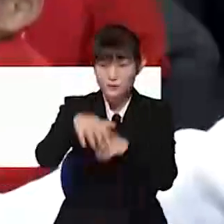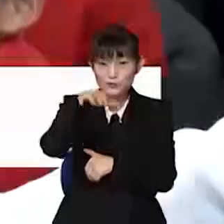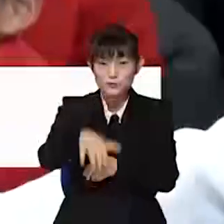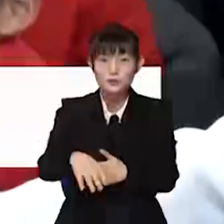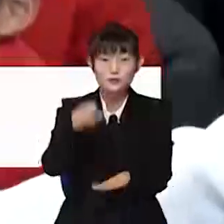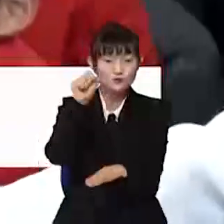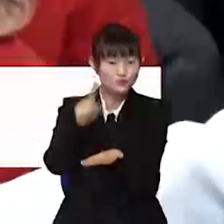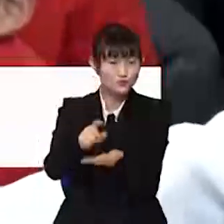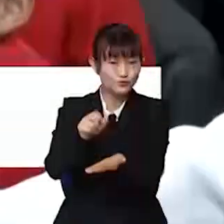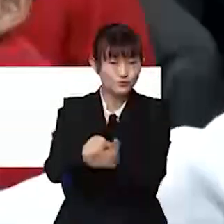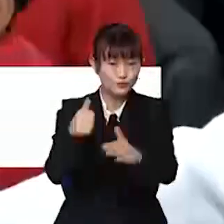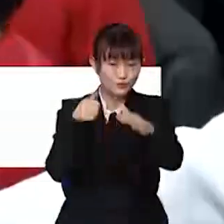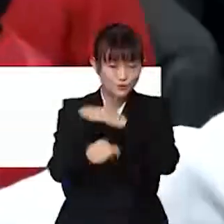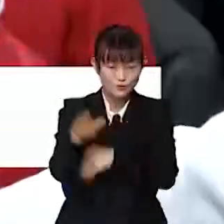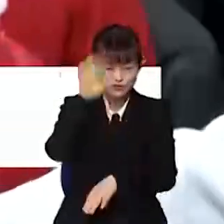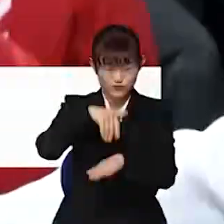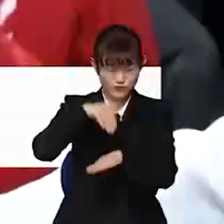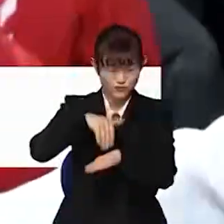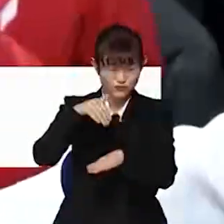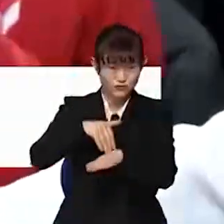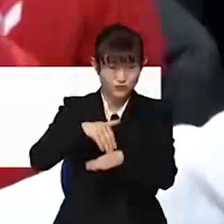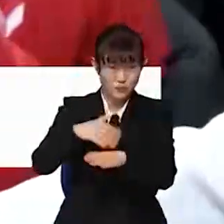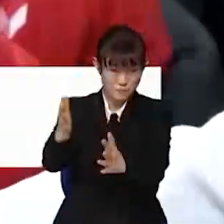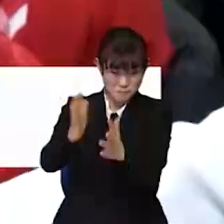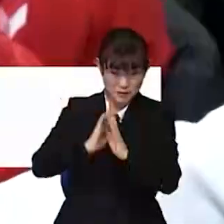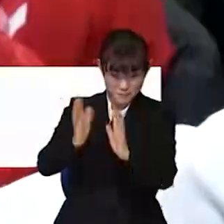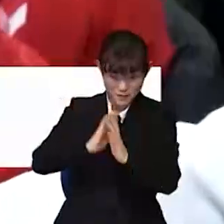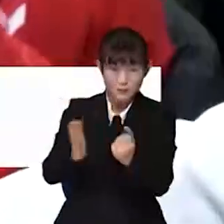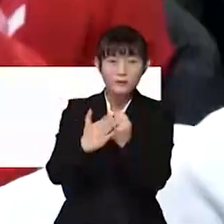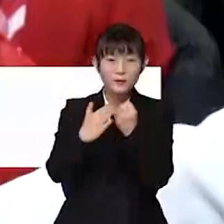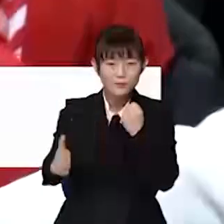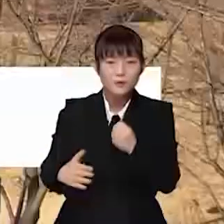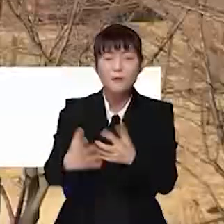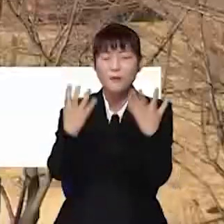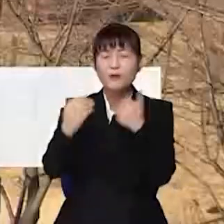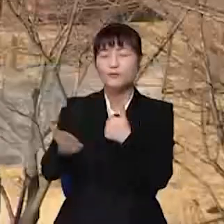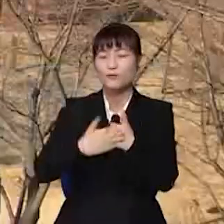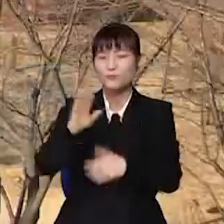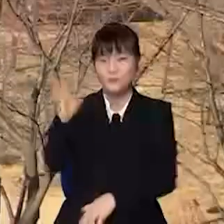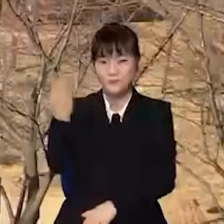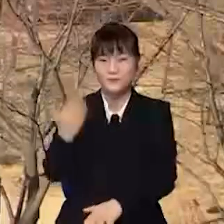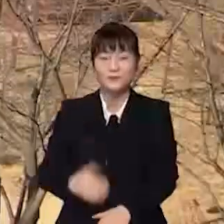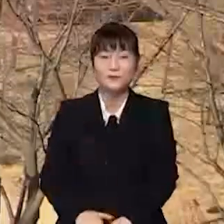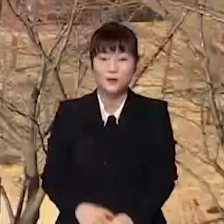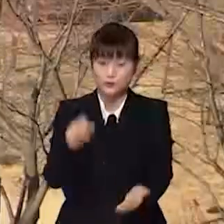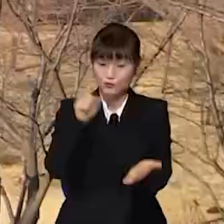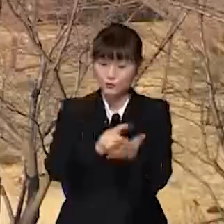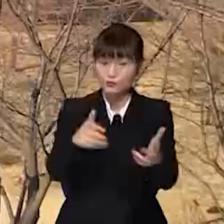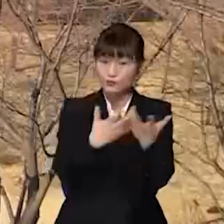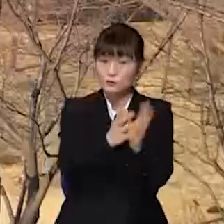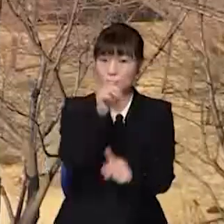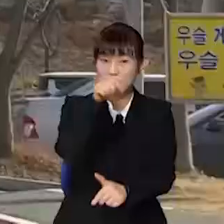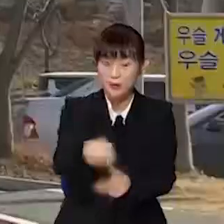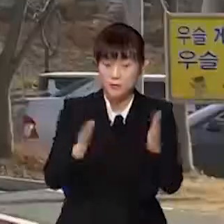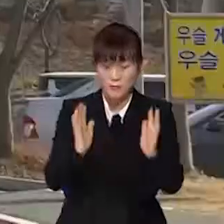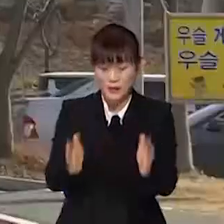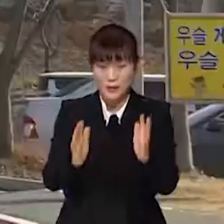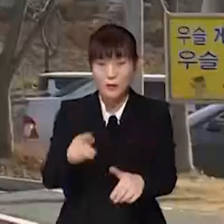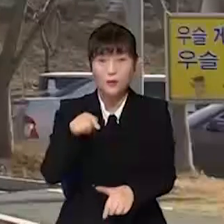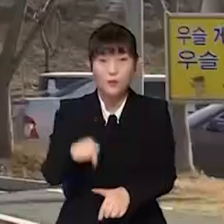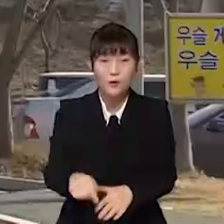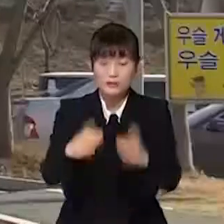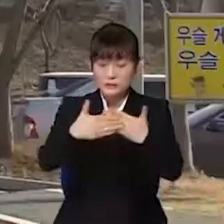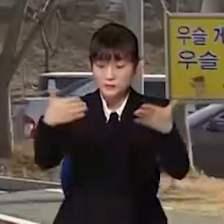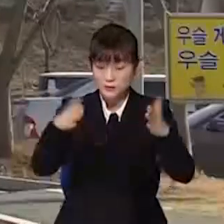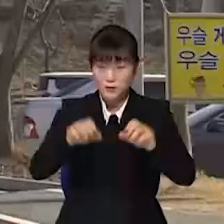축구 전지훈련이 왔기 때문에 식당이 많이 도움이 되고 있습니다. 축구장과 육상트랙, 국제